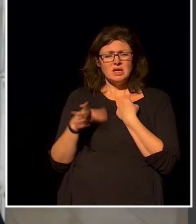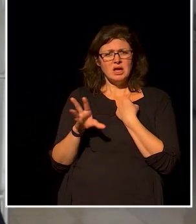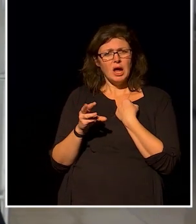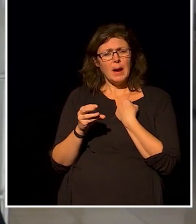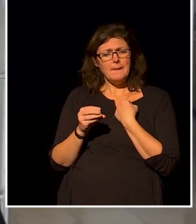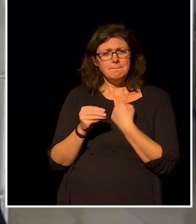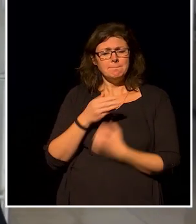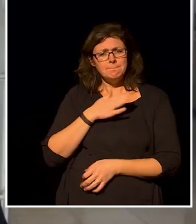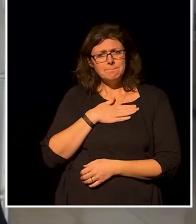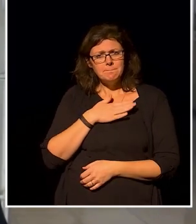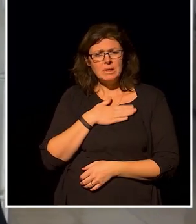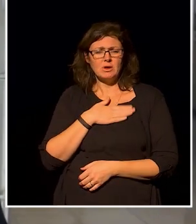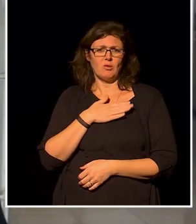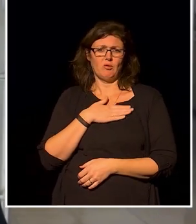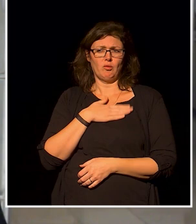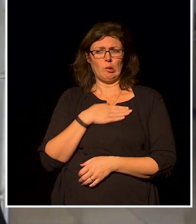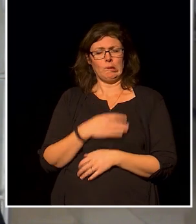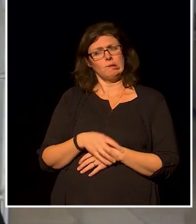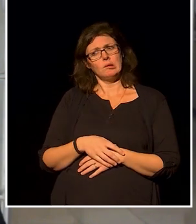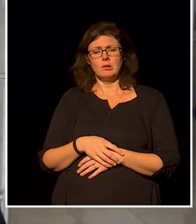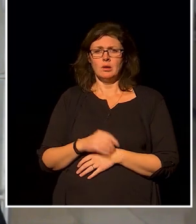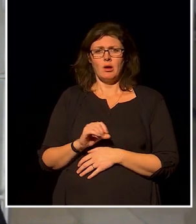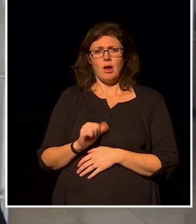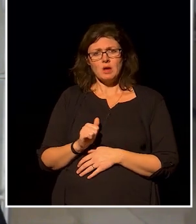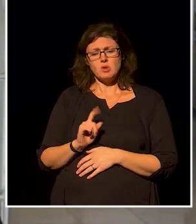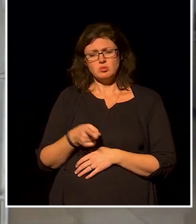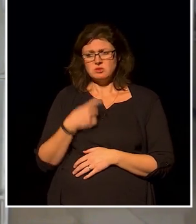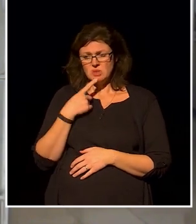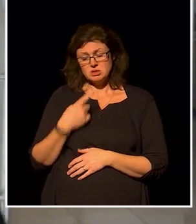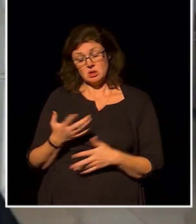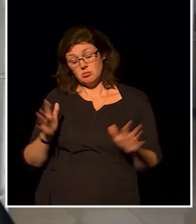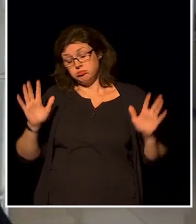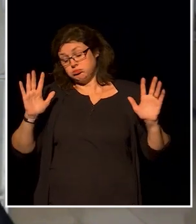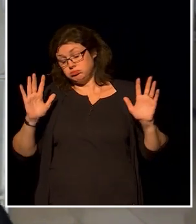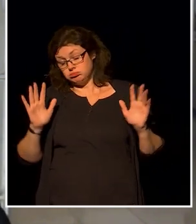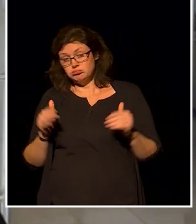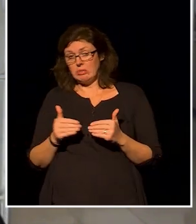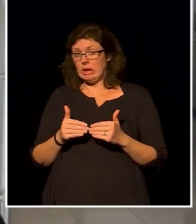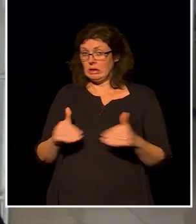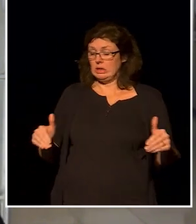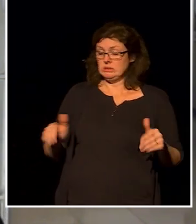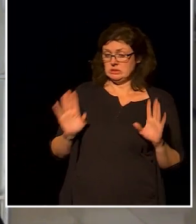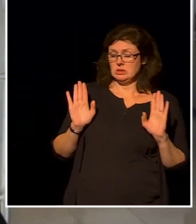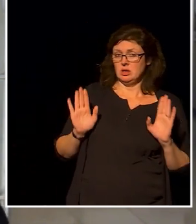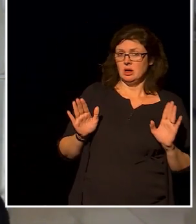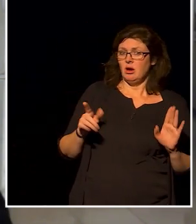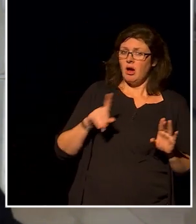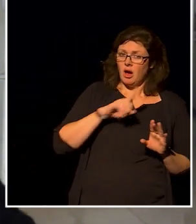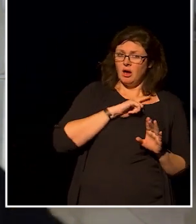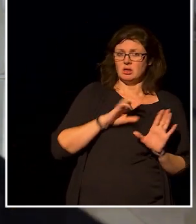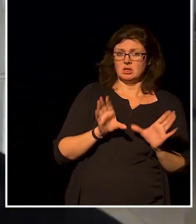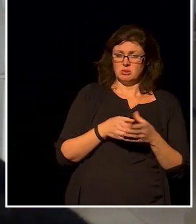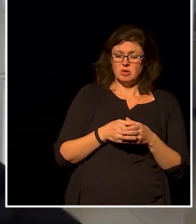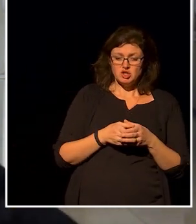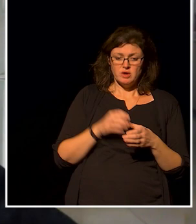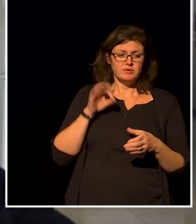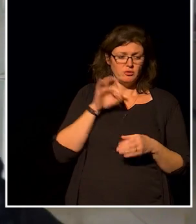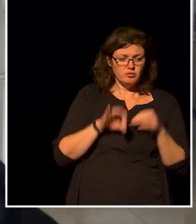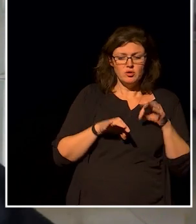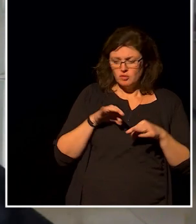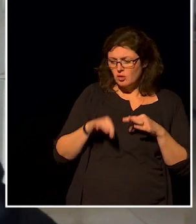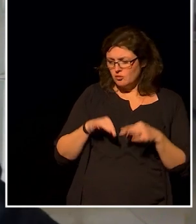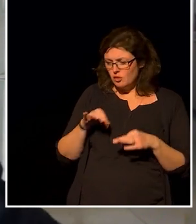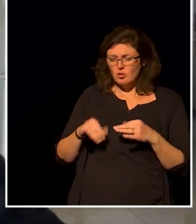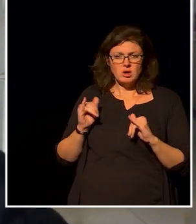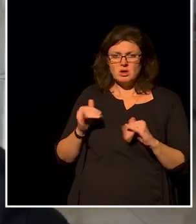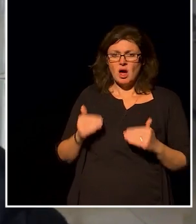irgendwie erstmal an den Grenzen der eigenen Gemeinschaft hört das auf. Und das